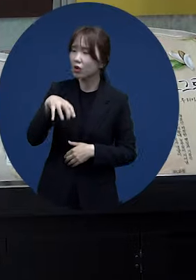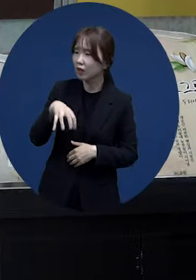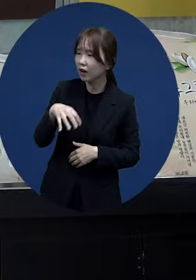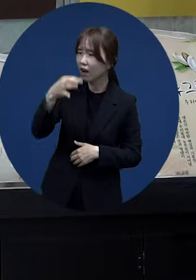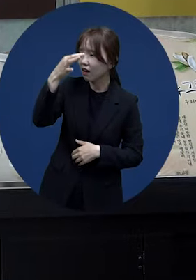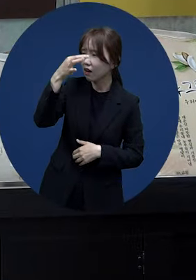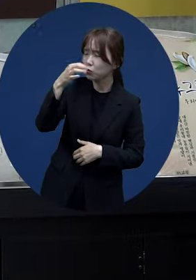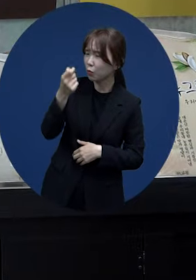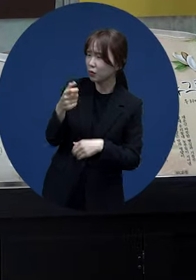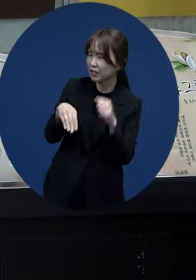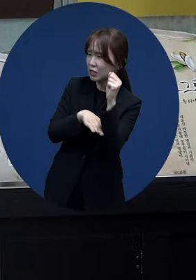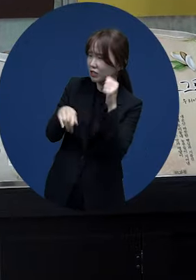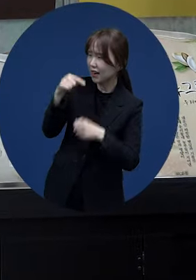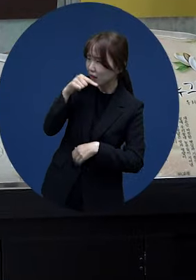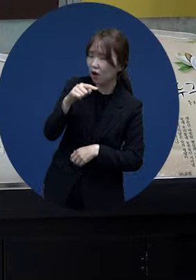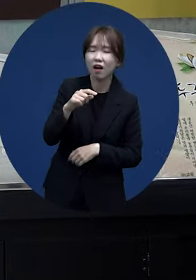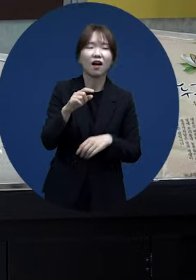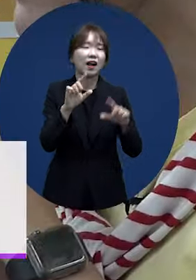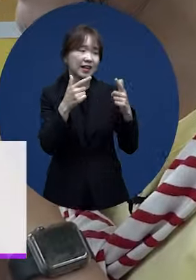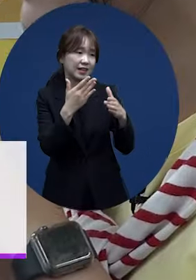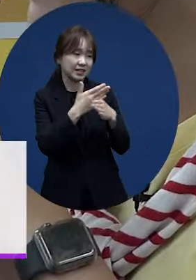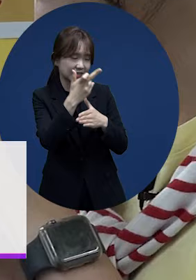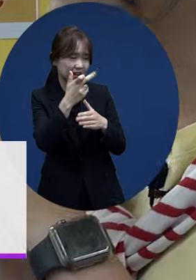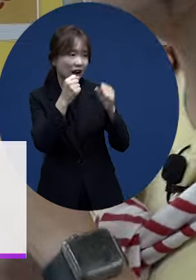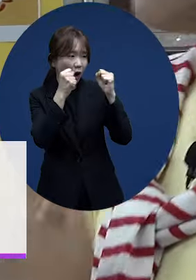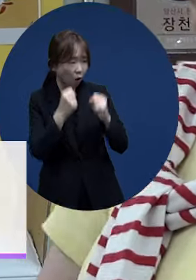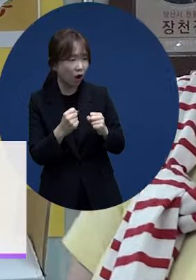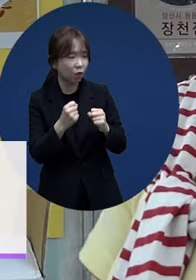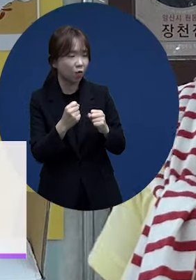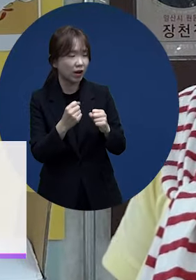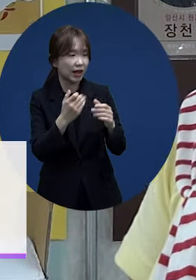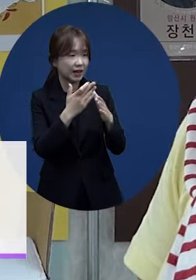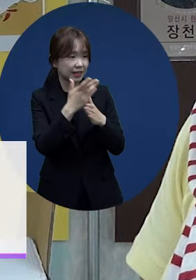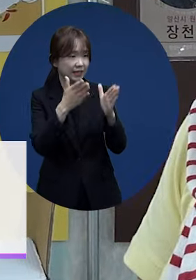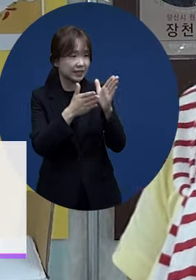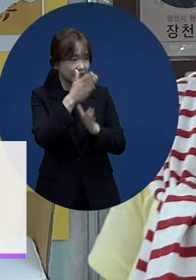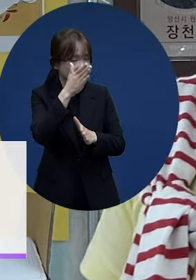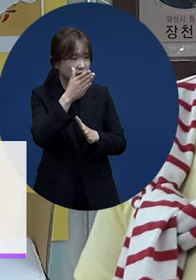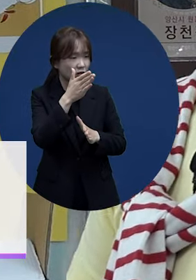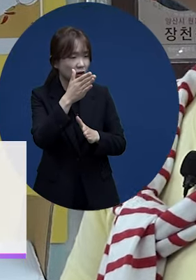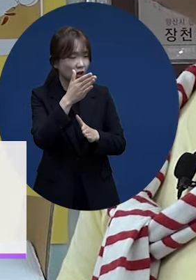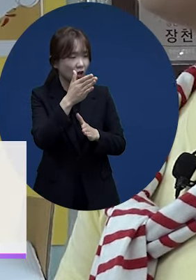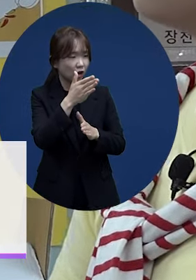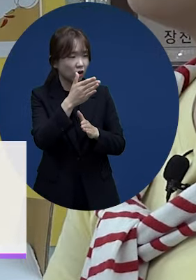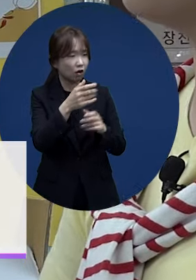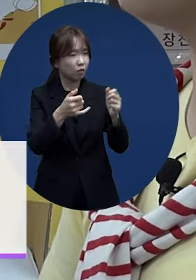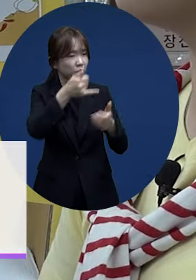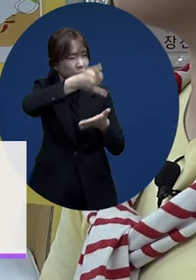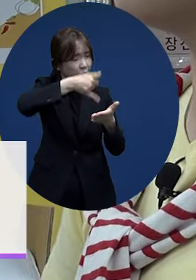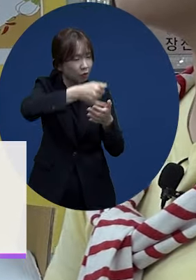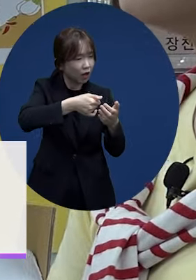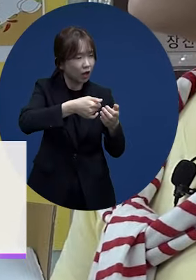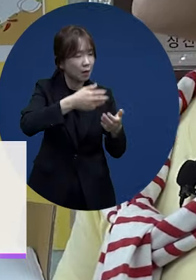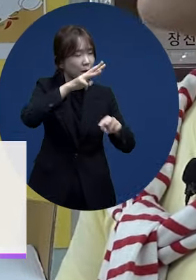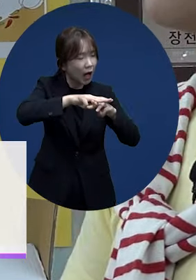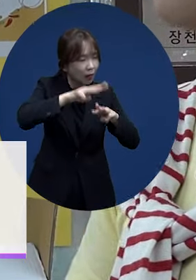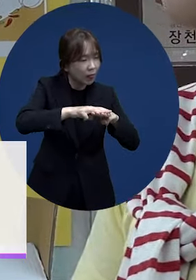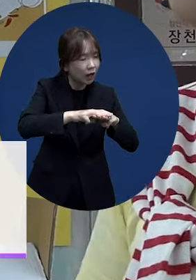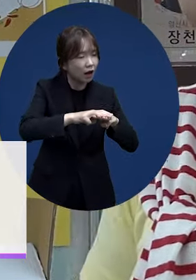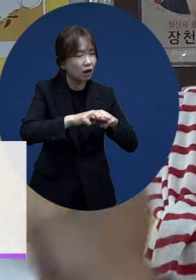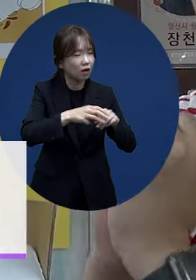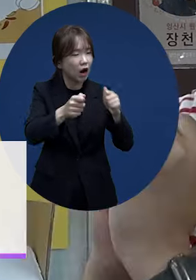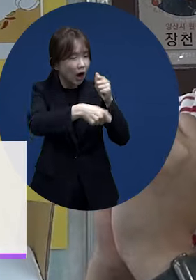여기 들어오는 기준이 좀 까다로운 거 아닌가요? 아닙니다. 저희 양산시에 거주하시고 양산시에서 농가를